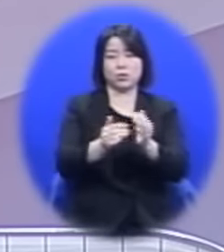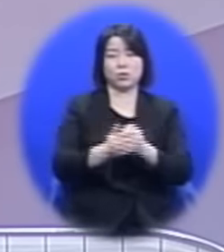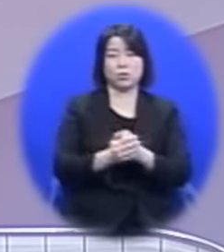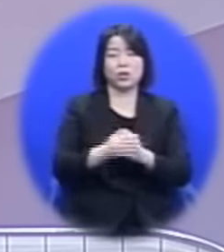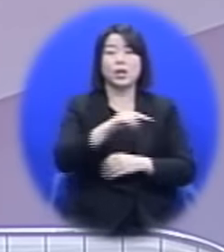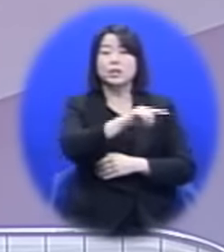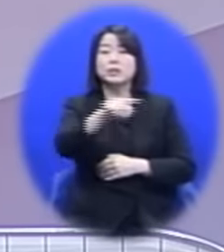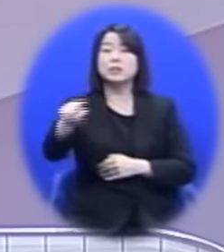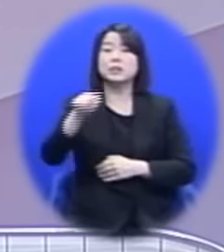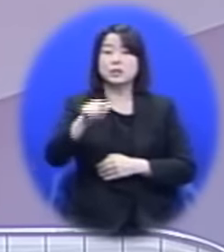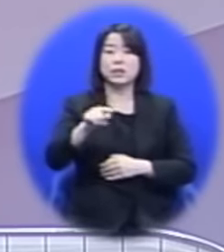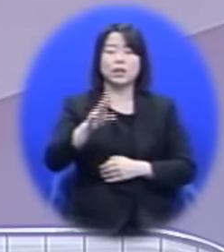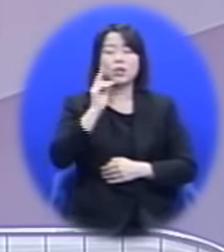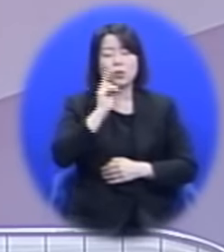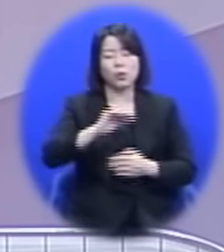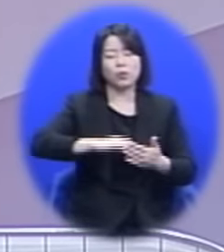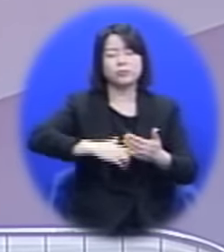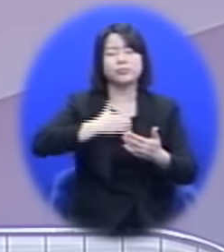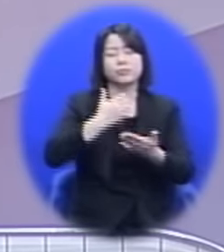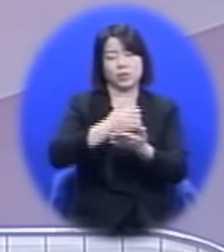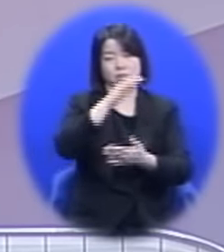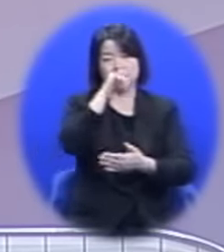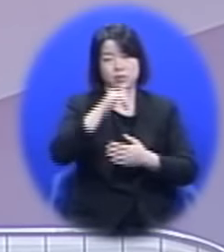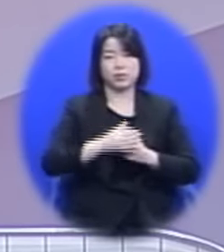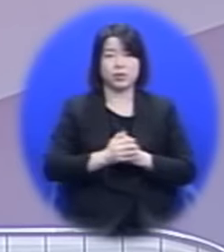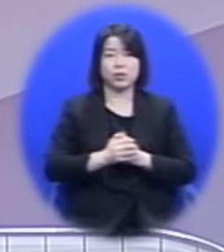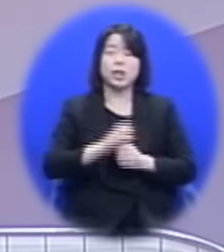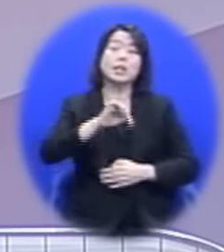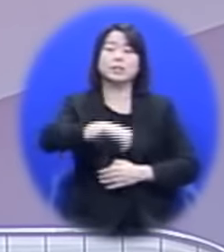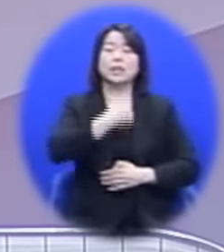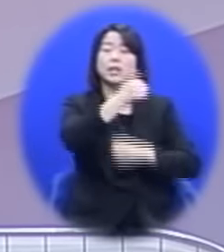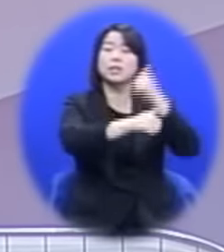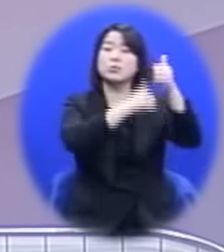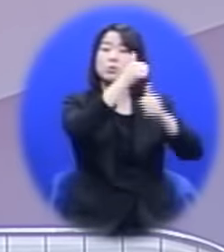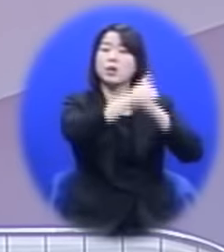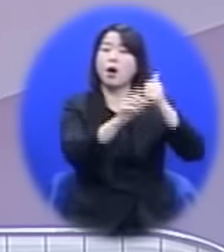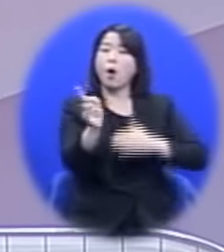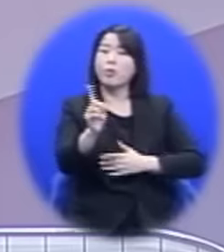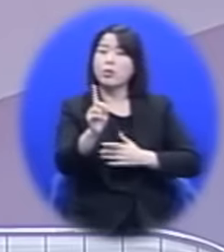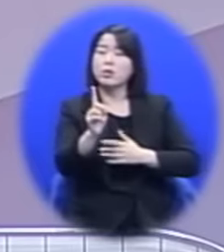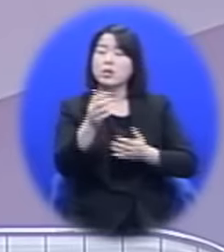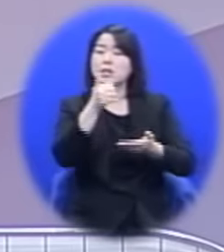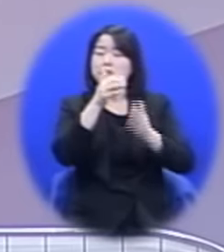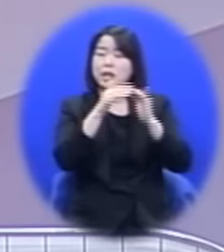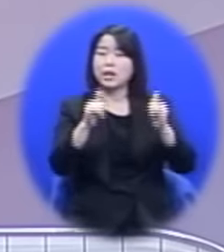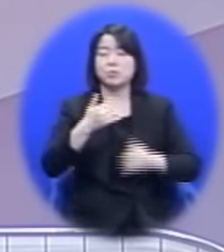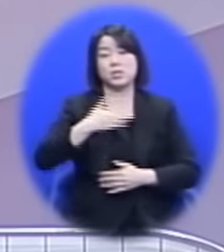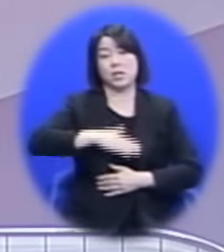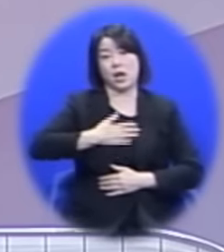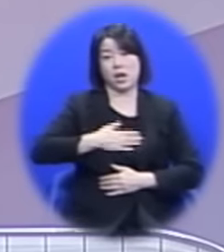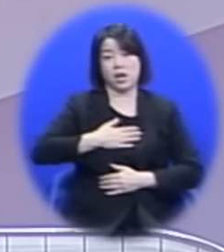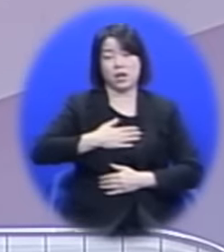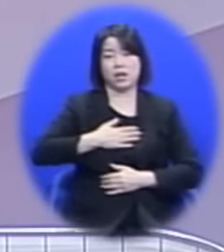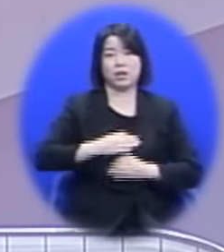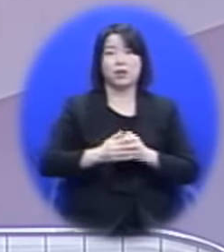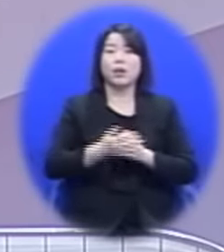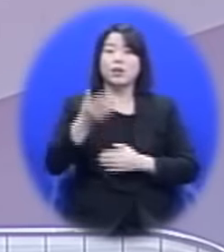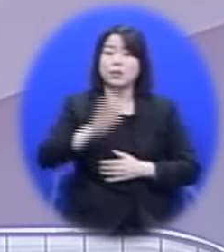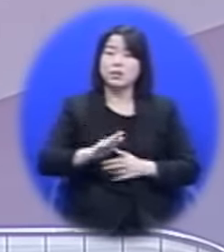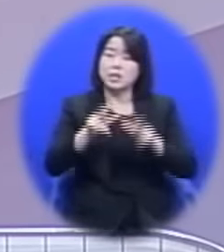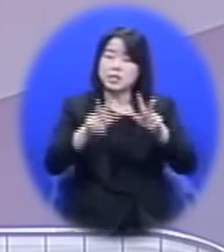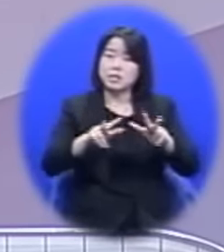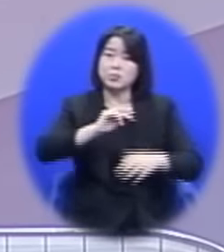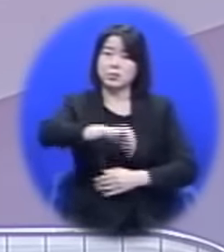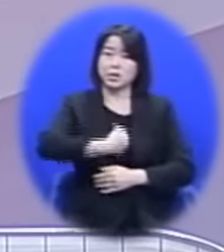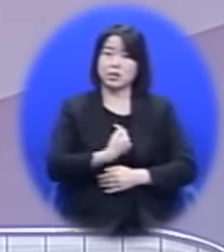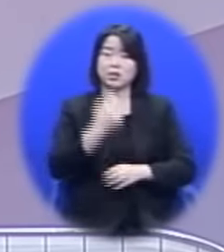그들은 그것이 너무 감격스러웠어요. 자기들의 조상이 어떤 분인지 자기도 알지요. 그런데 지금